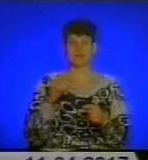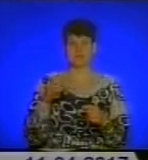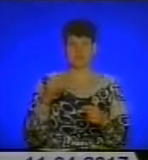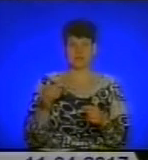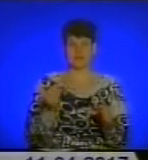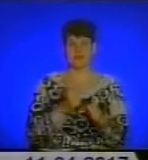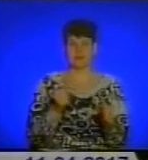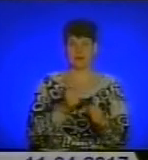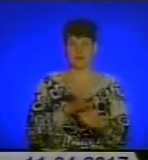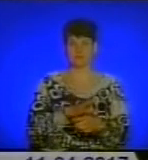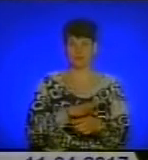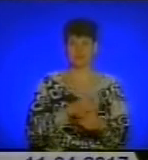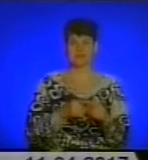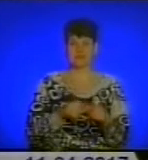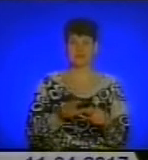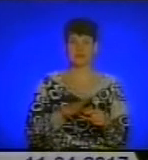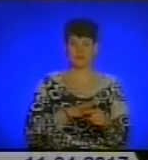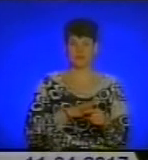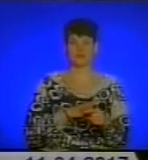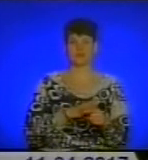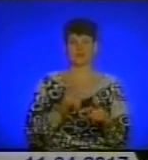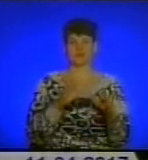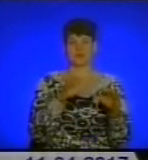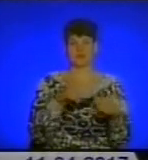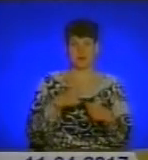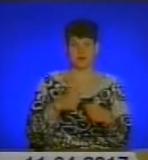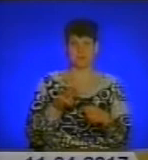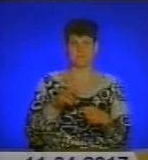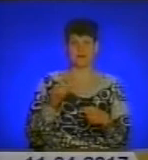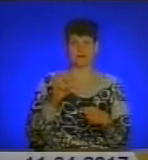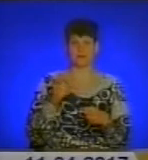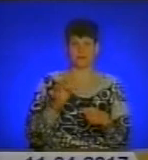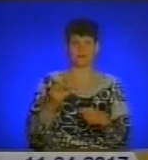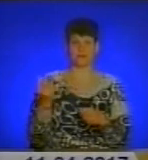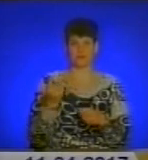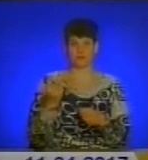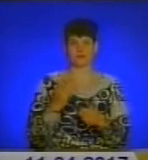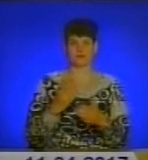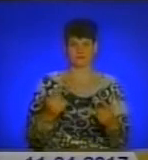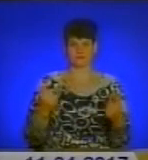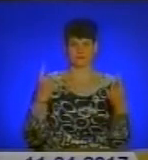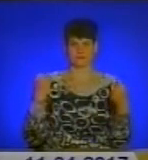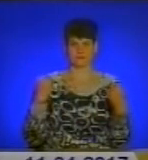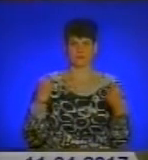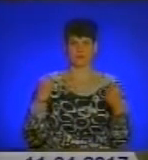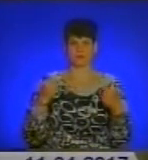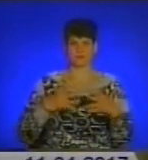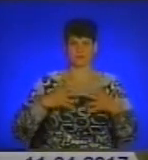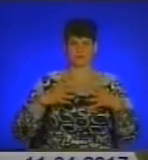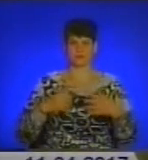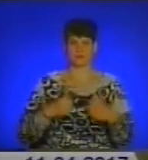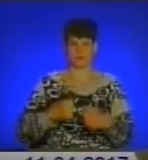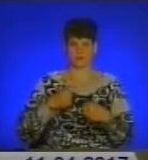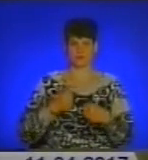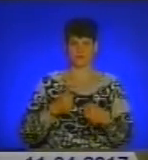про те, що цей напад якраз був з метою заволодіння майном потерпілих. Обидва злочинці кремезної статури.